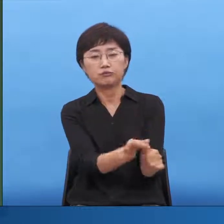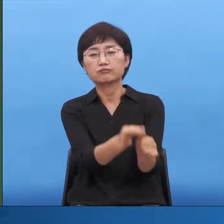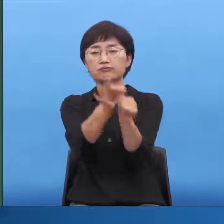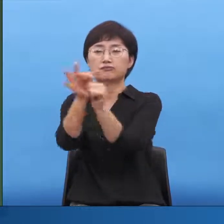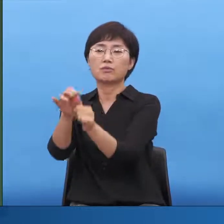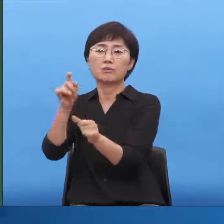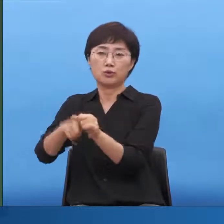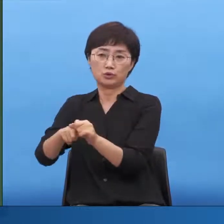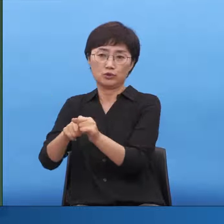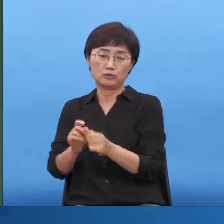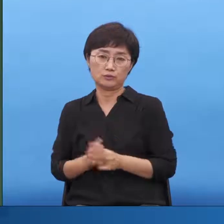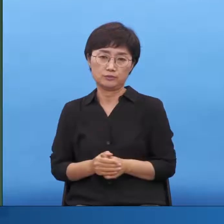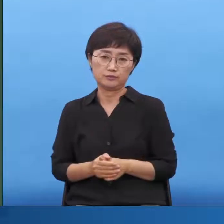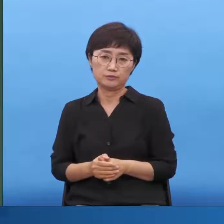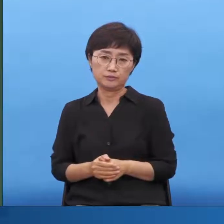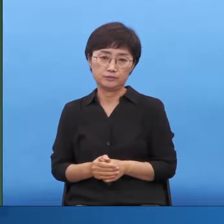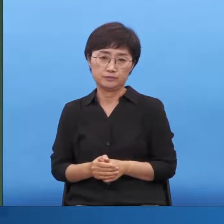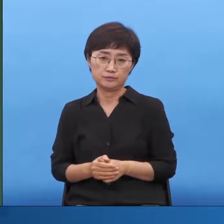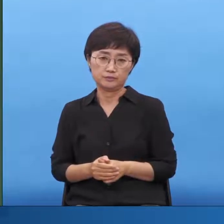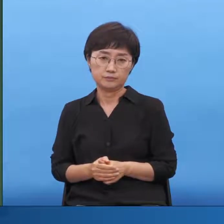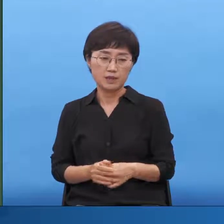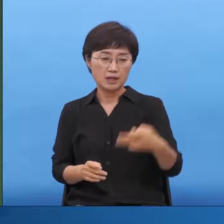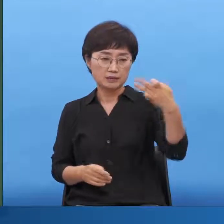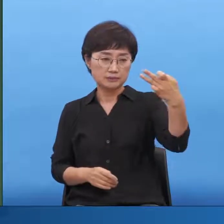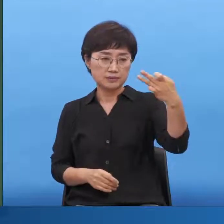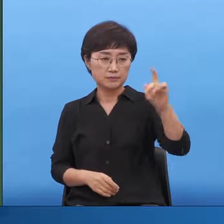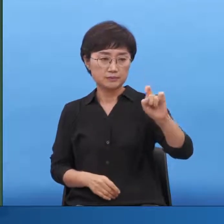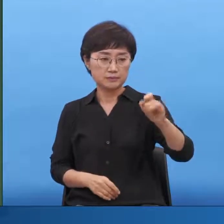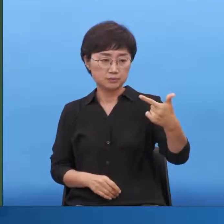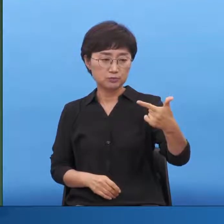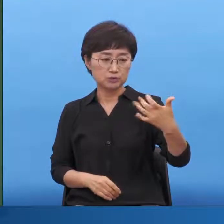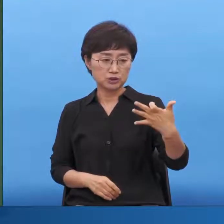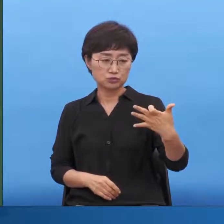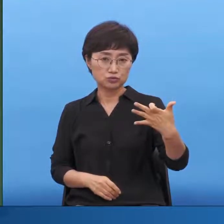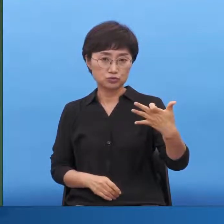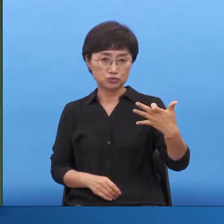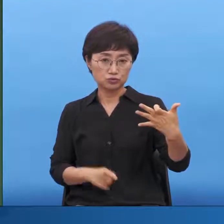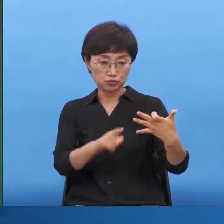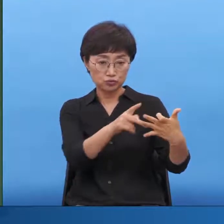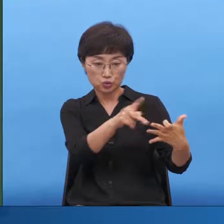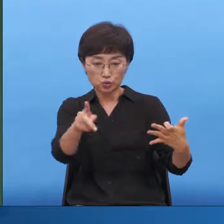여기는 뭡니까? 这里是什么？ 흑암에 빠진 자 건져내려고.